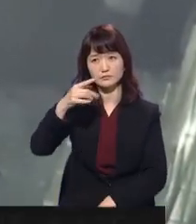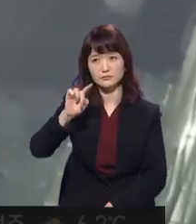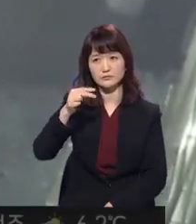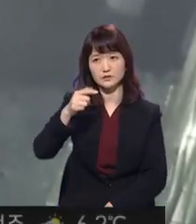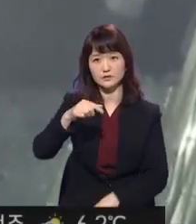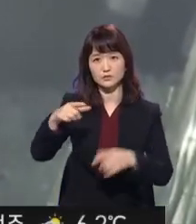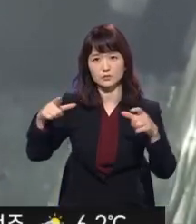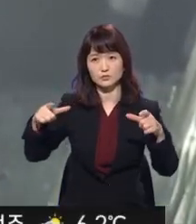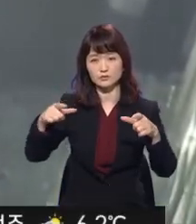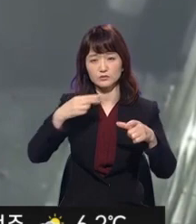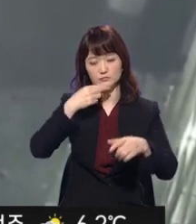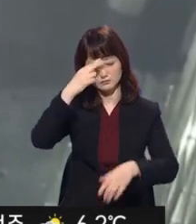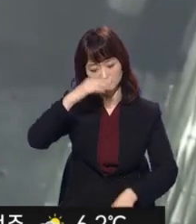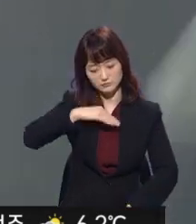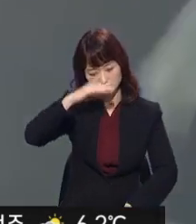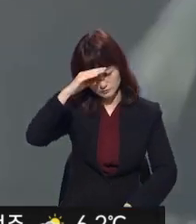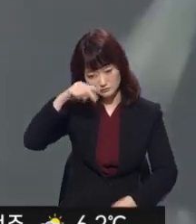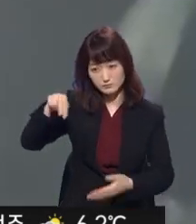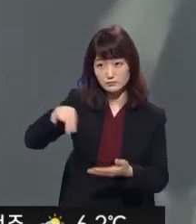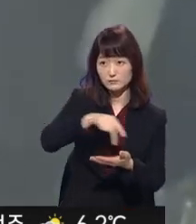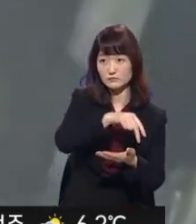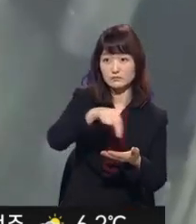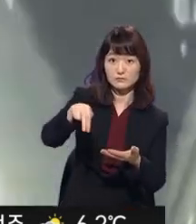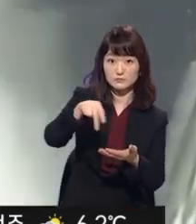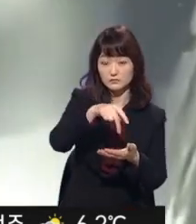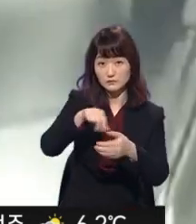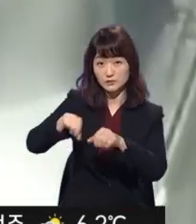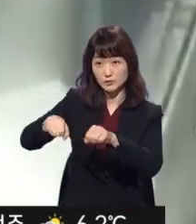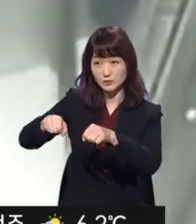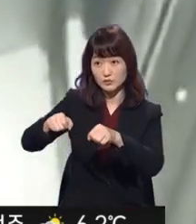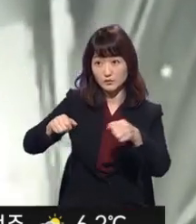비틀비틀 오더니 야 너 인생 그렇게 살지 마세요